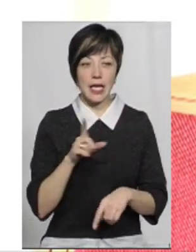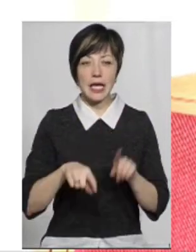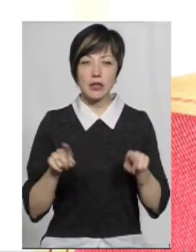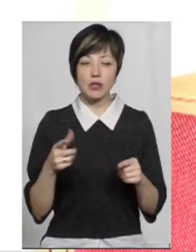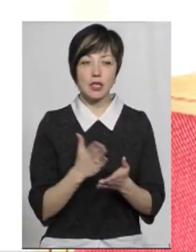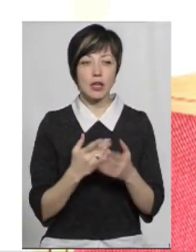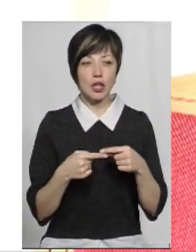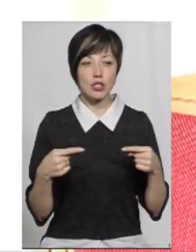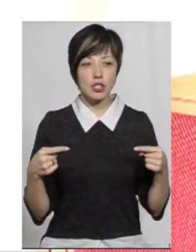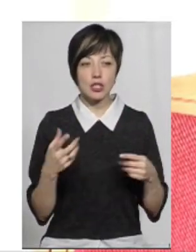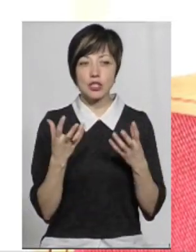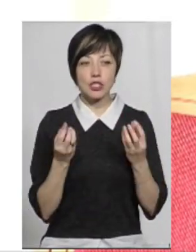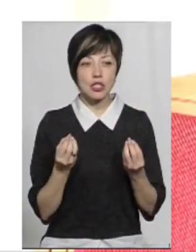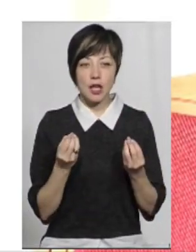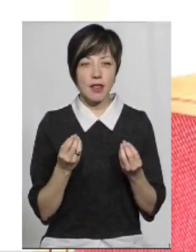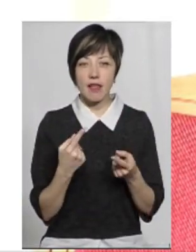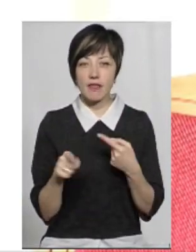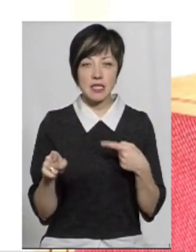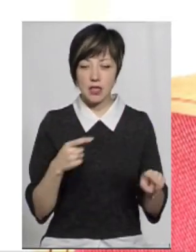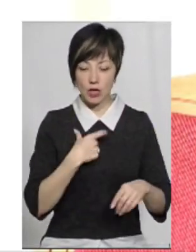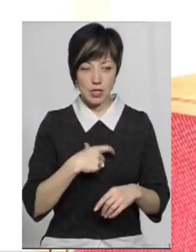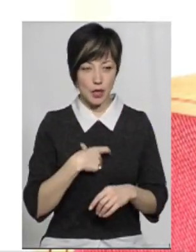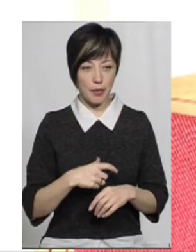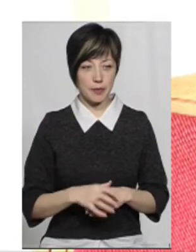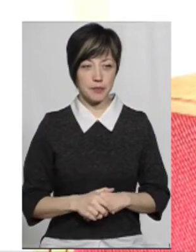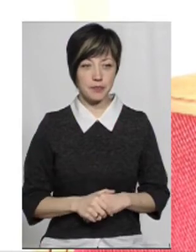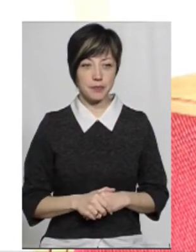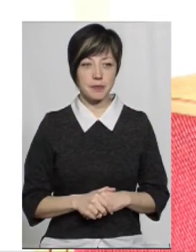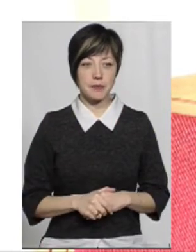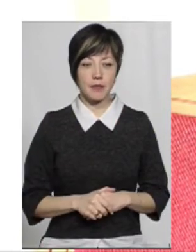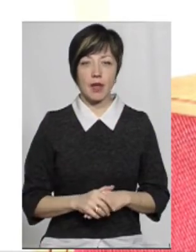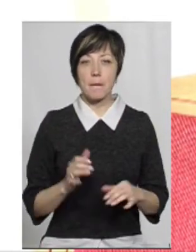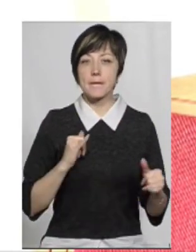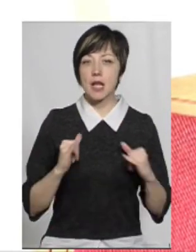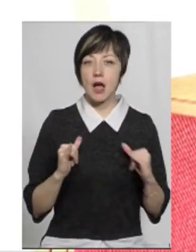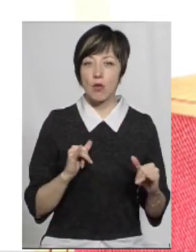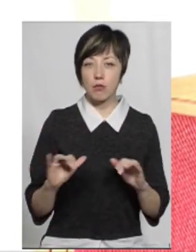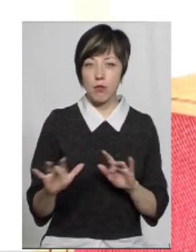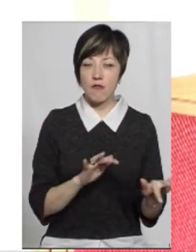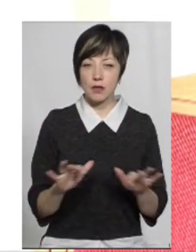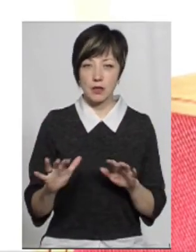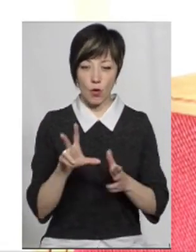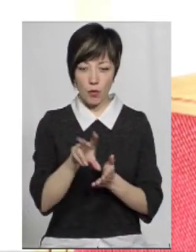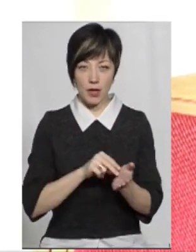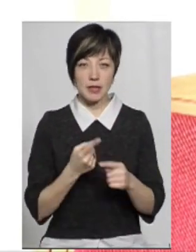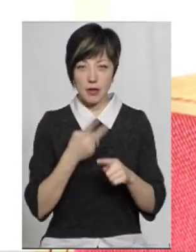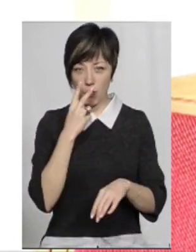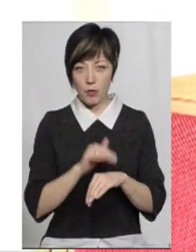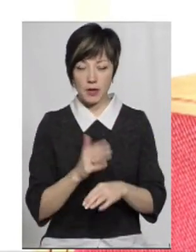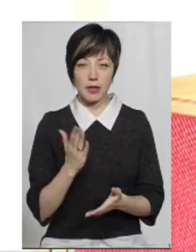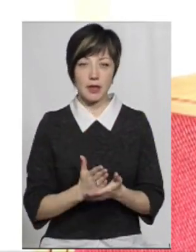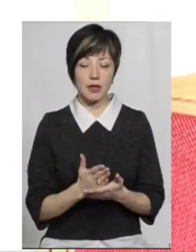є речі, які вони ще не відрізняють для себе, так? І манеру поведінку, яку вони копіюють, так? Тобто от є це помітна річ.